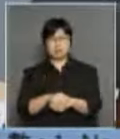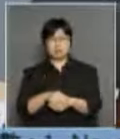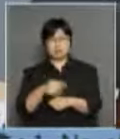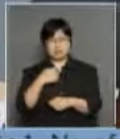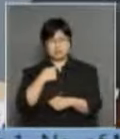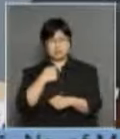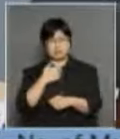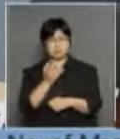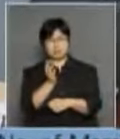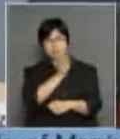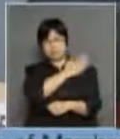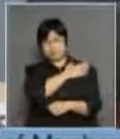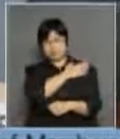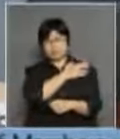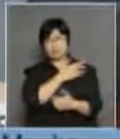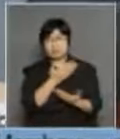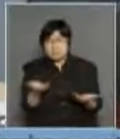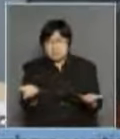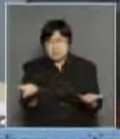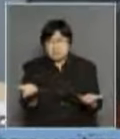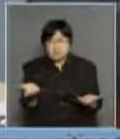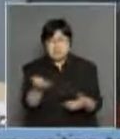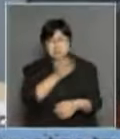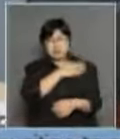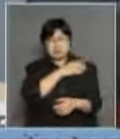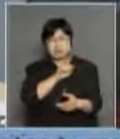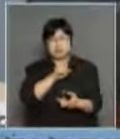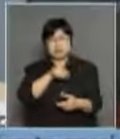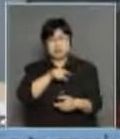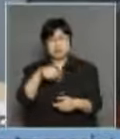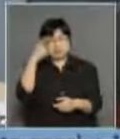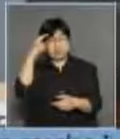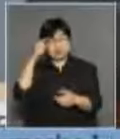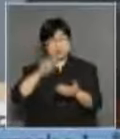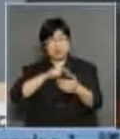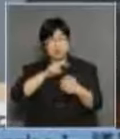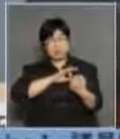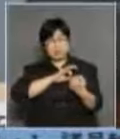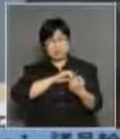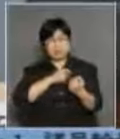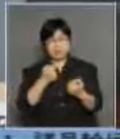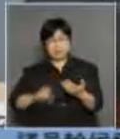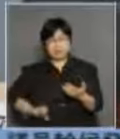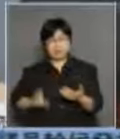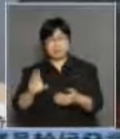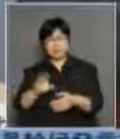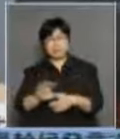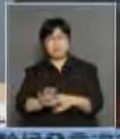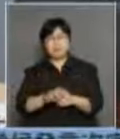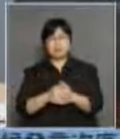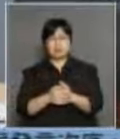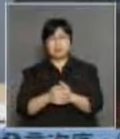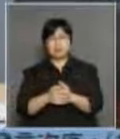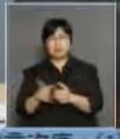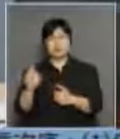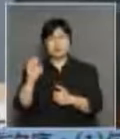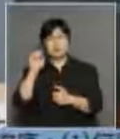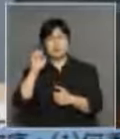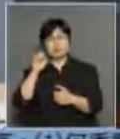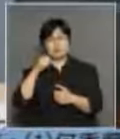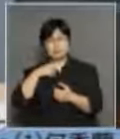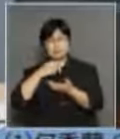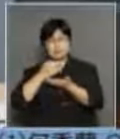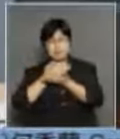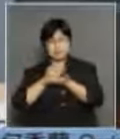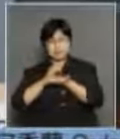承擔，承擔什麼 commit， 大家都知道做個立法會議員不是立刻拎錢出來嘛，就是說我撥